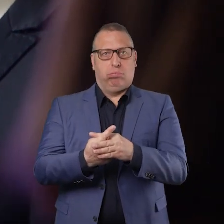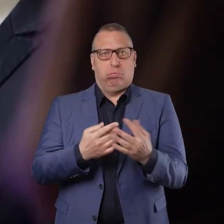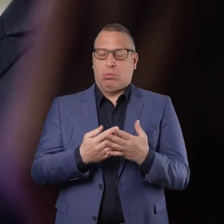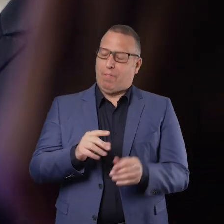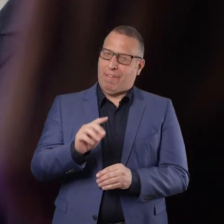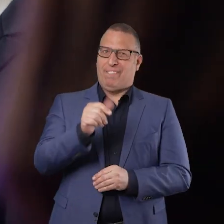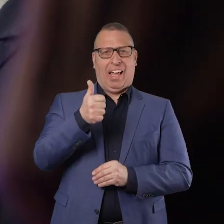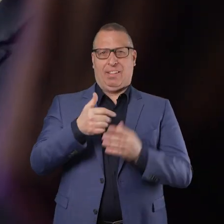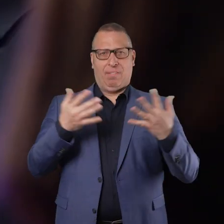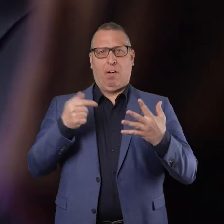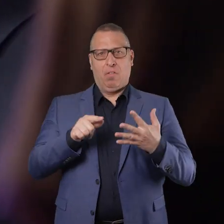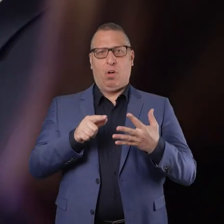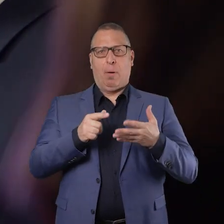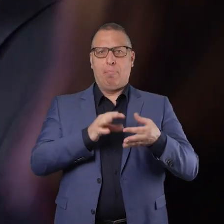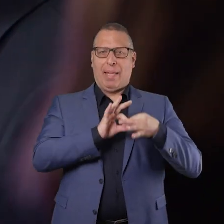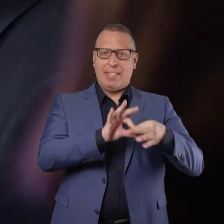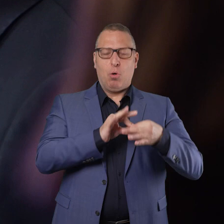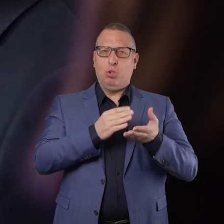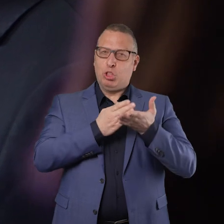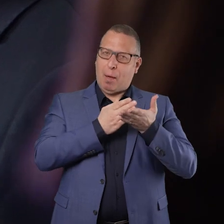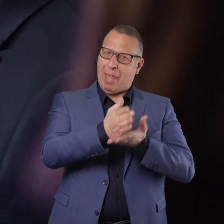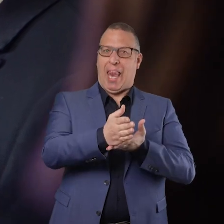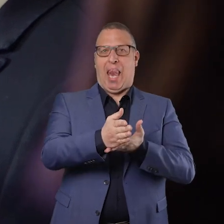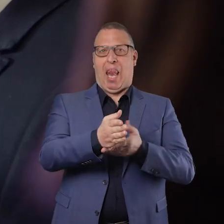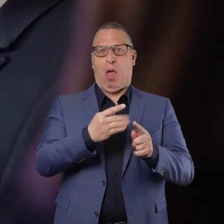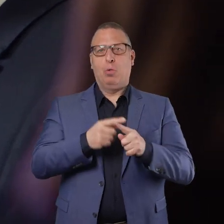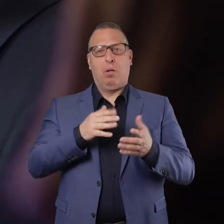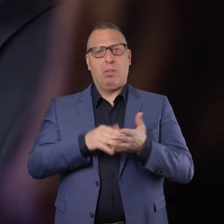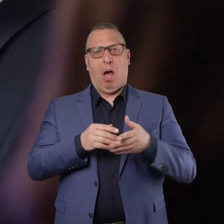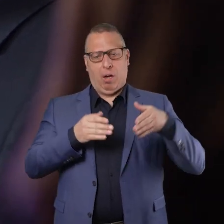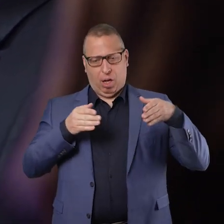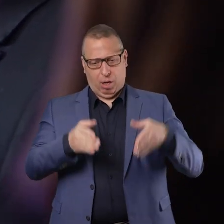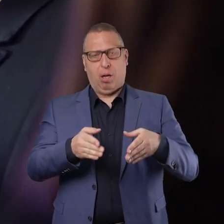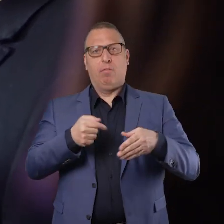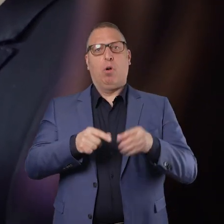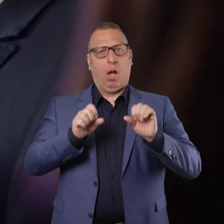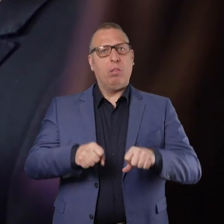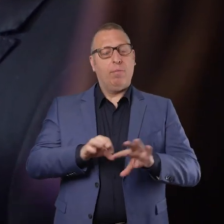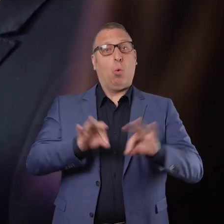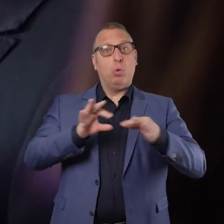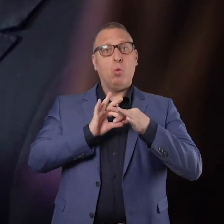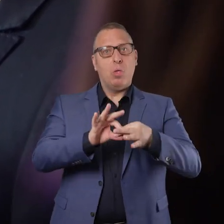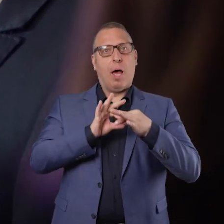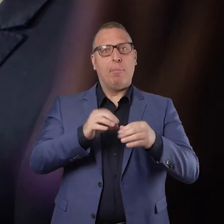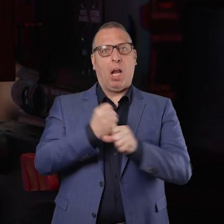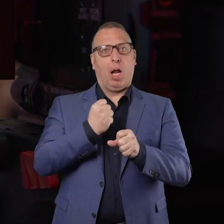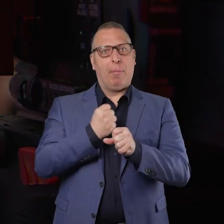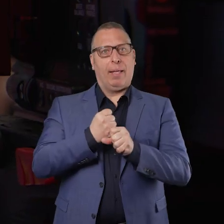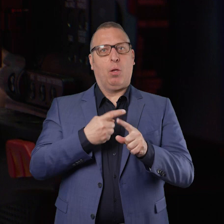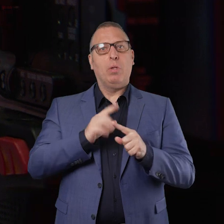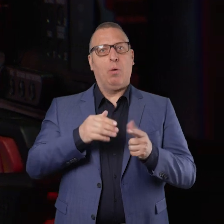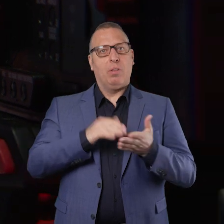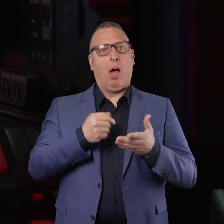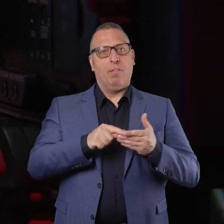kommen und erscheinen. Es ist sehr wichtig, einfach stabile Beziehungen zu haben, stabile Kanäle, um zusammenarbeiten zu können, und das